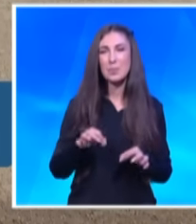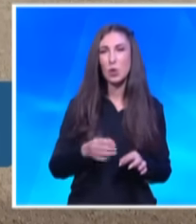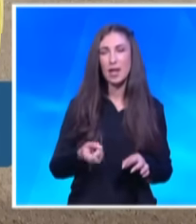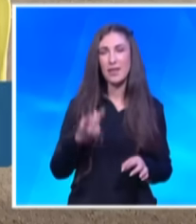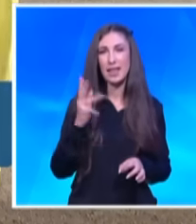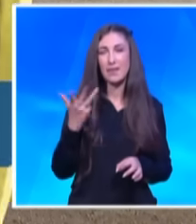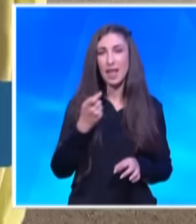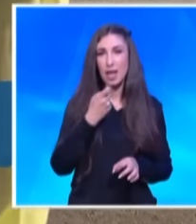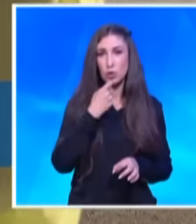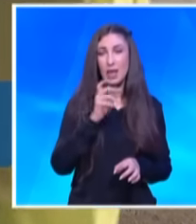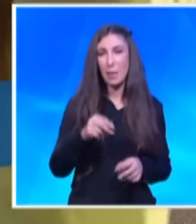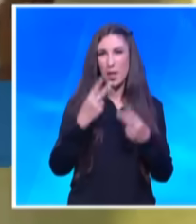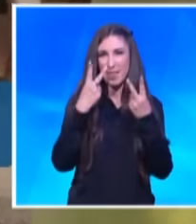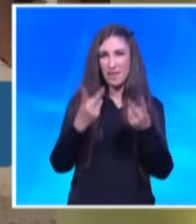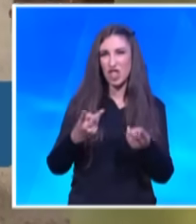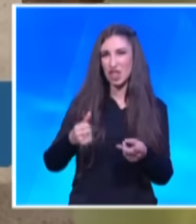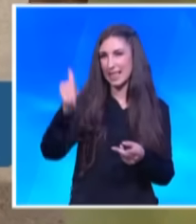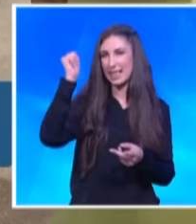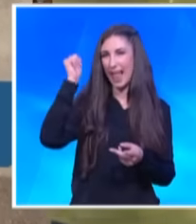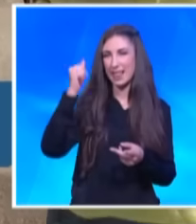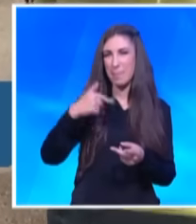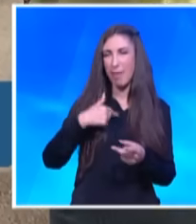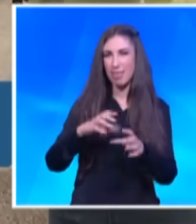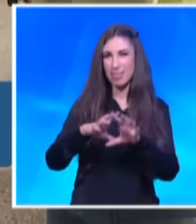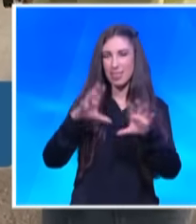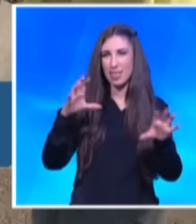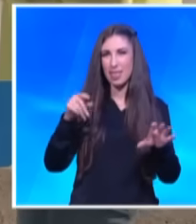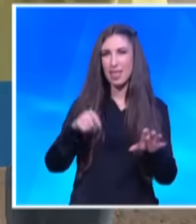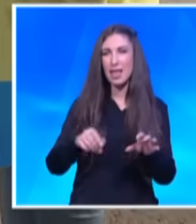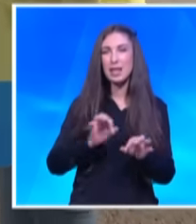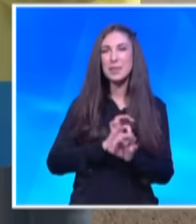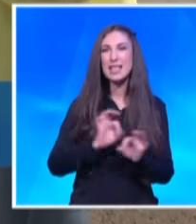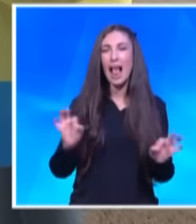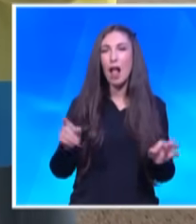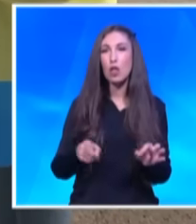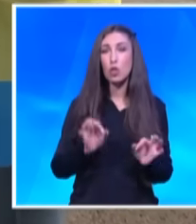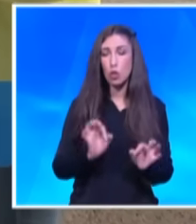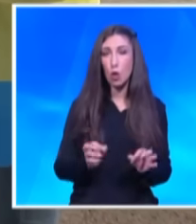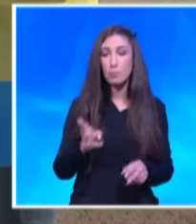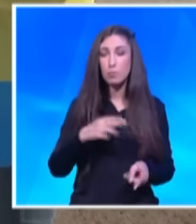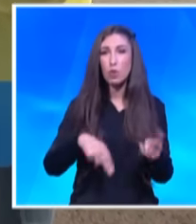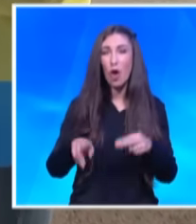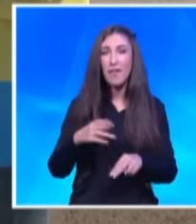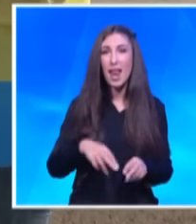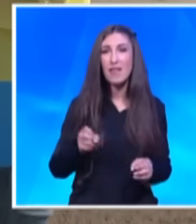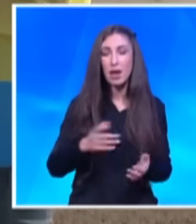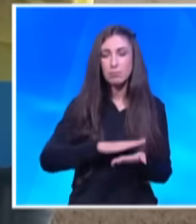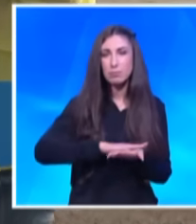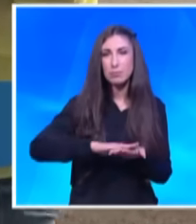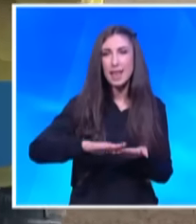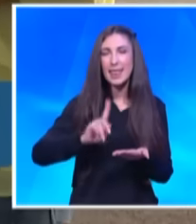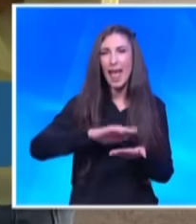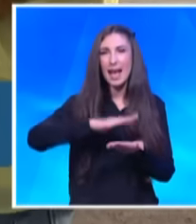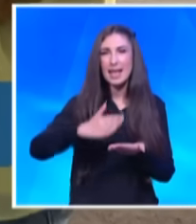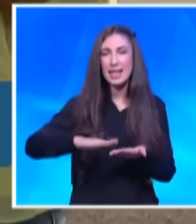А с този уред, който виждате зад мен, профилограф, с него в реално време се проверяват неравностите на